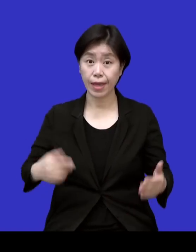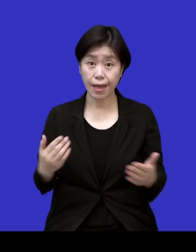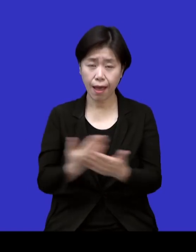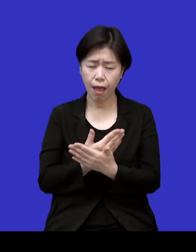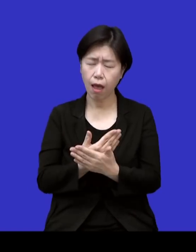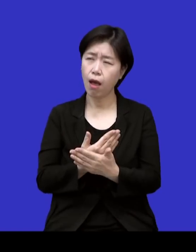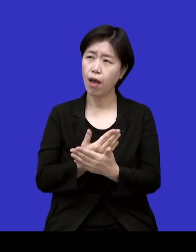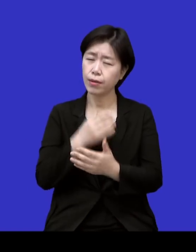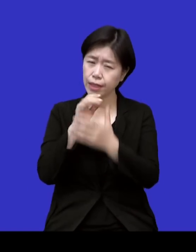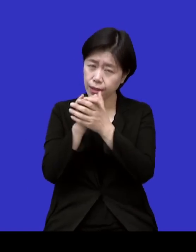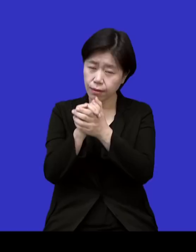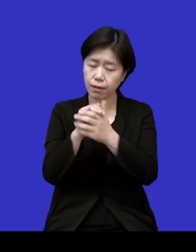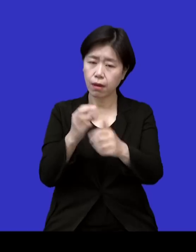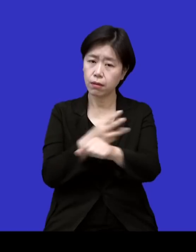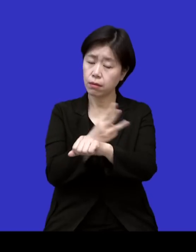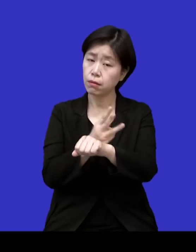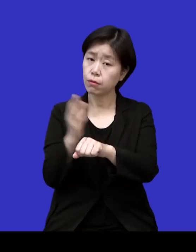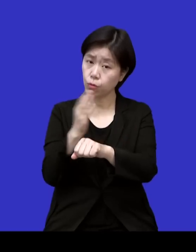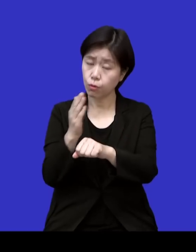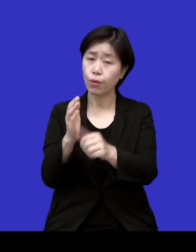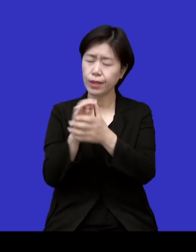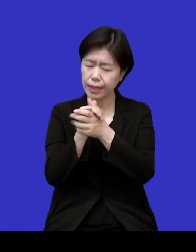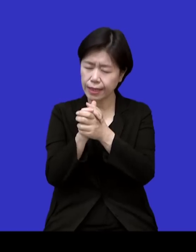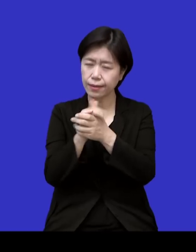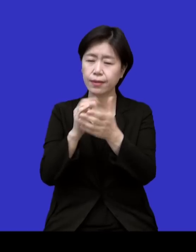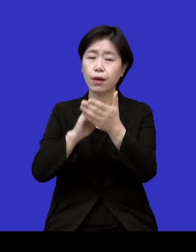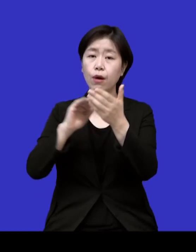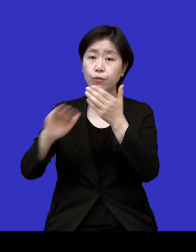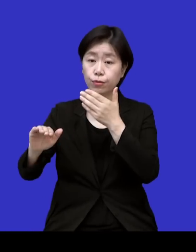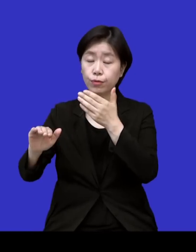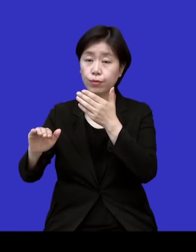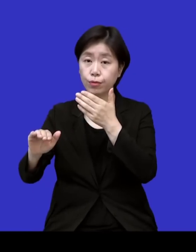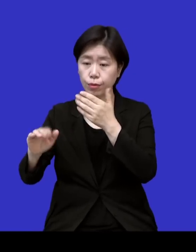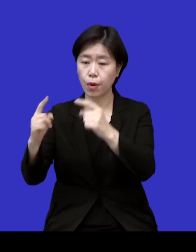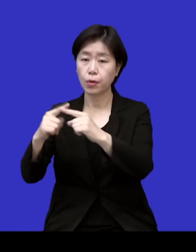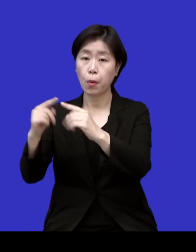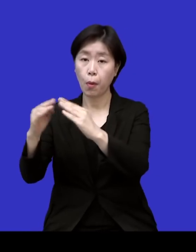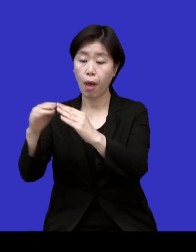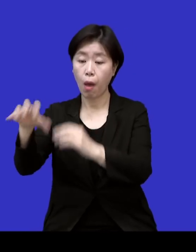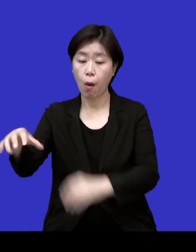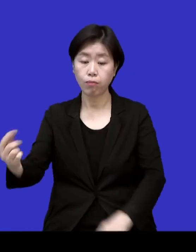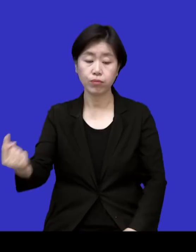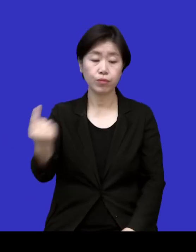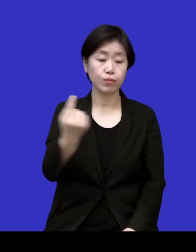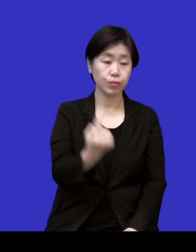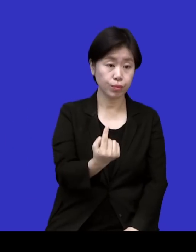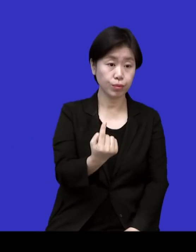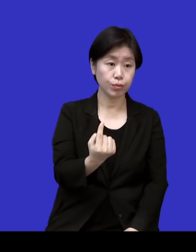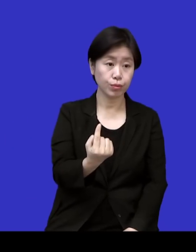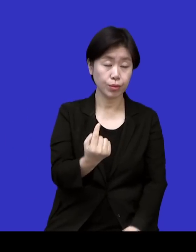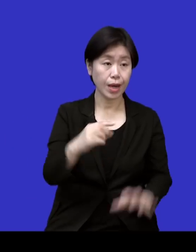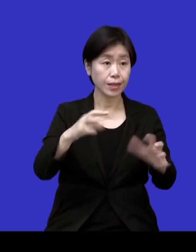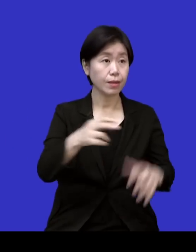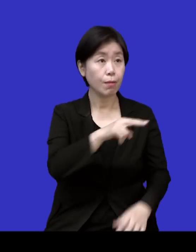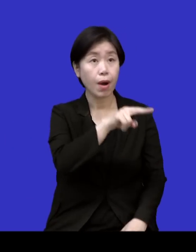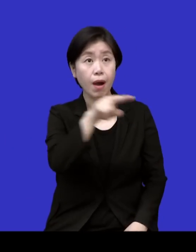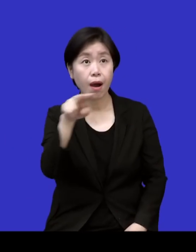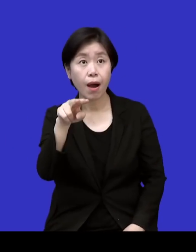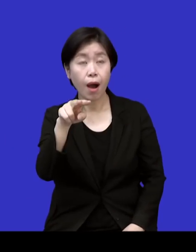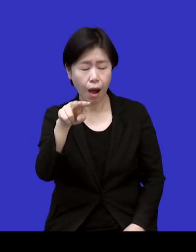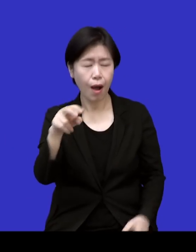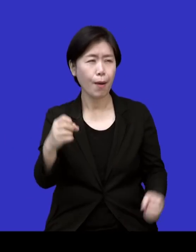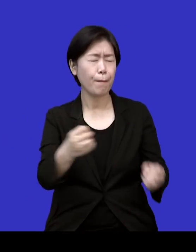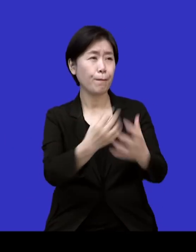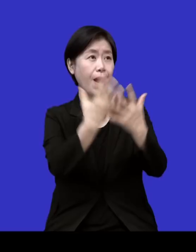3시간을 하고 그러고 나왔어요. 그랬더니 세상이 밝아진 거예요. 그리고